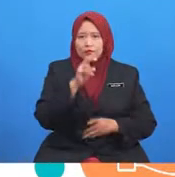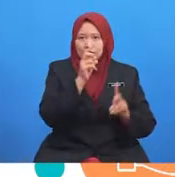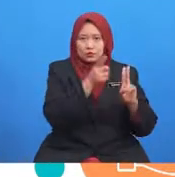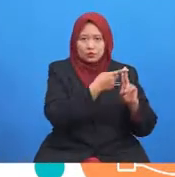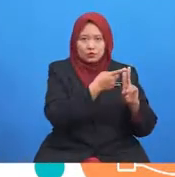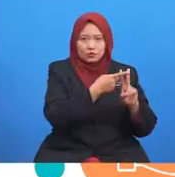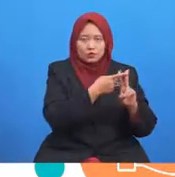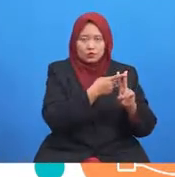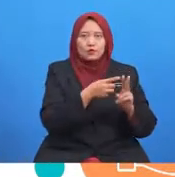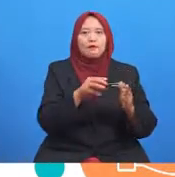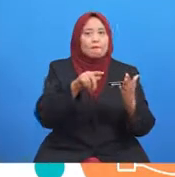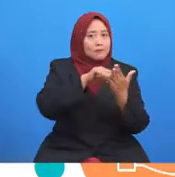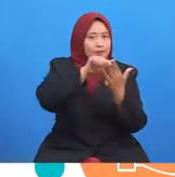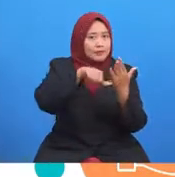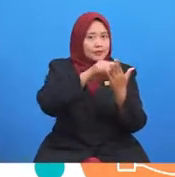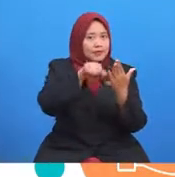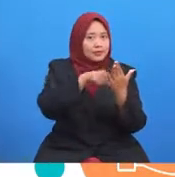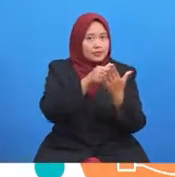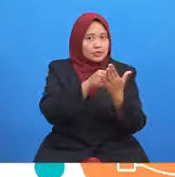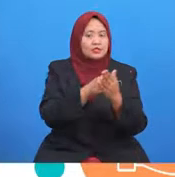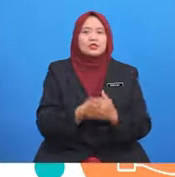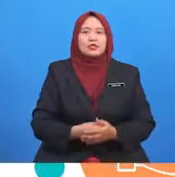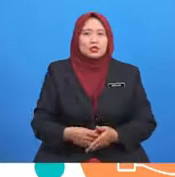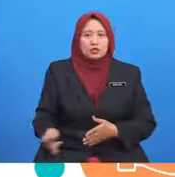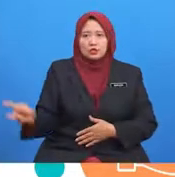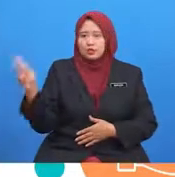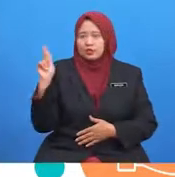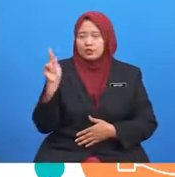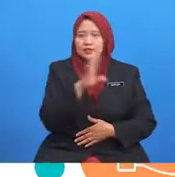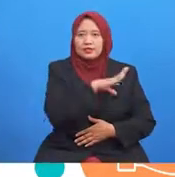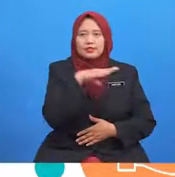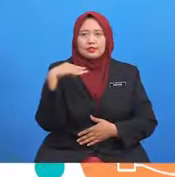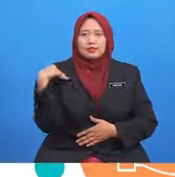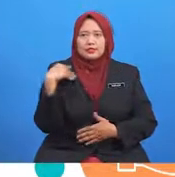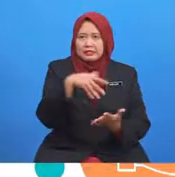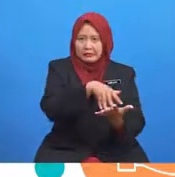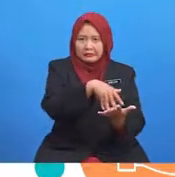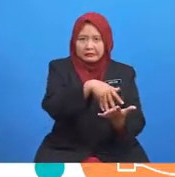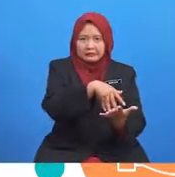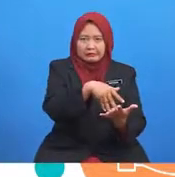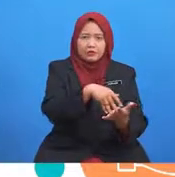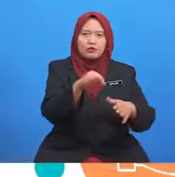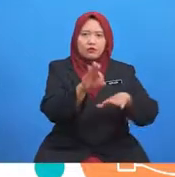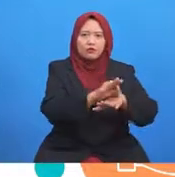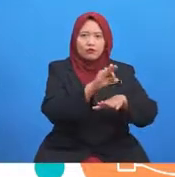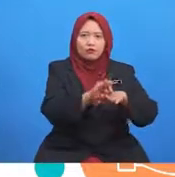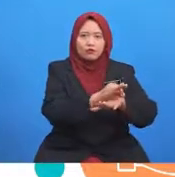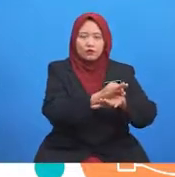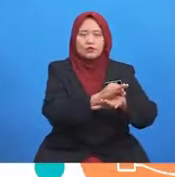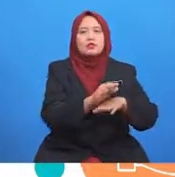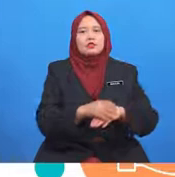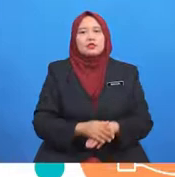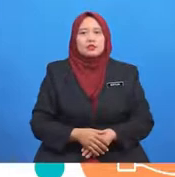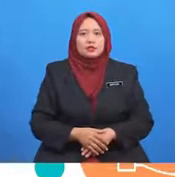menganalisis kekuatan dan kelemahan fungsi serta